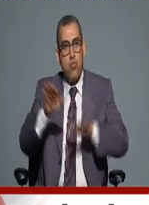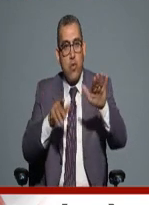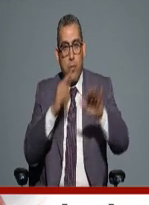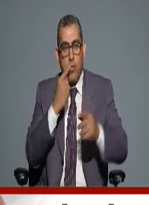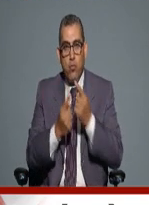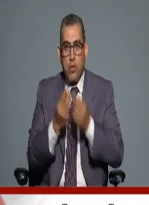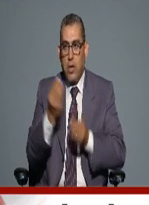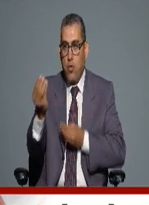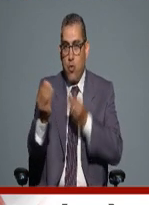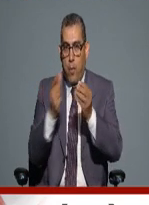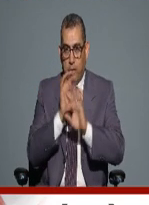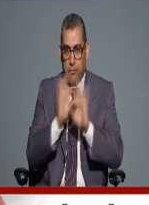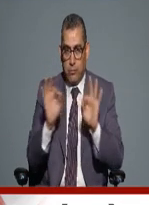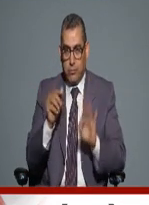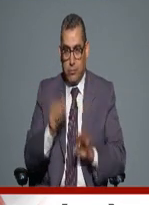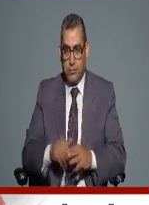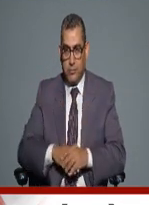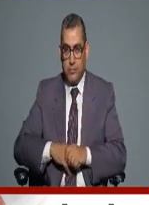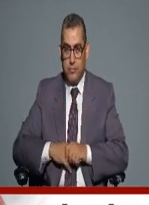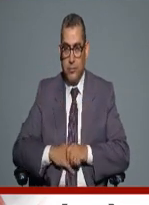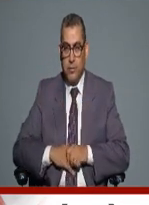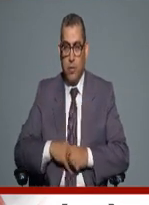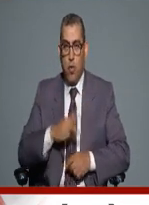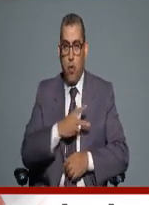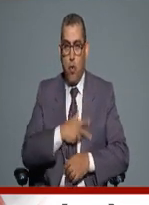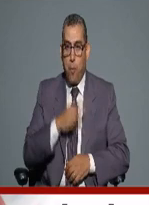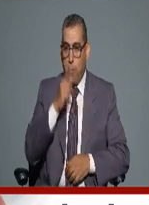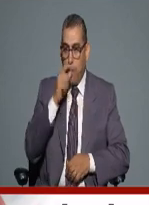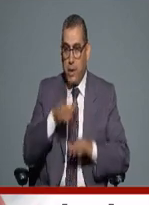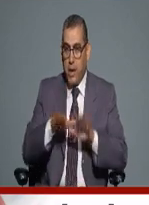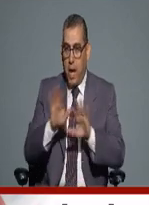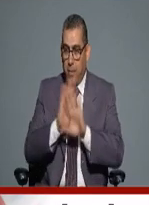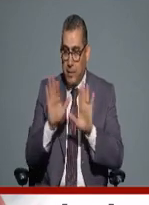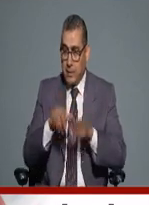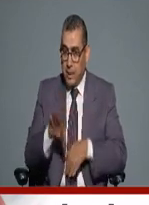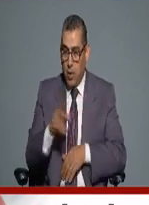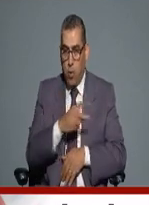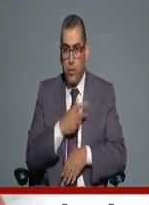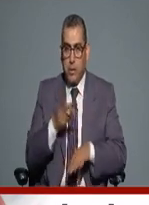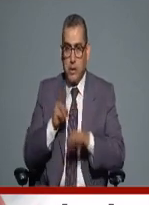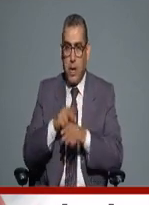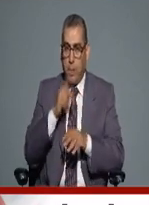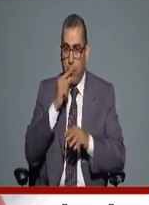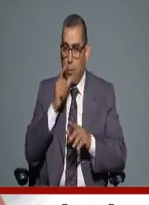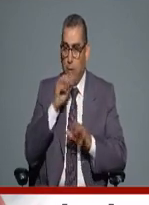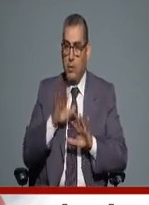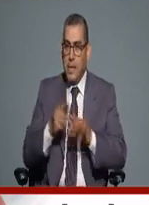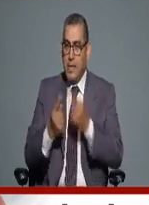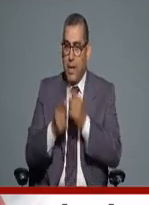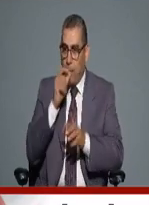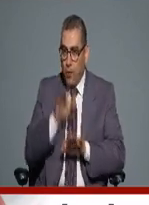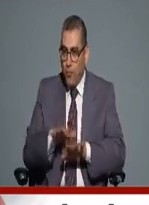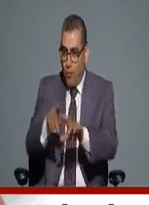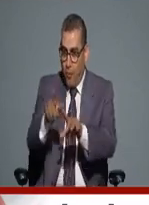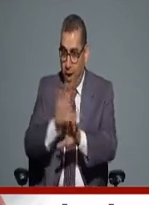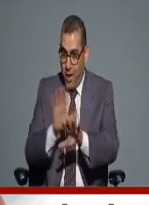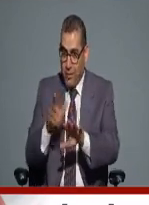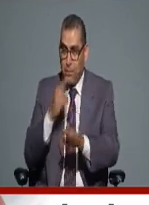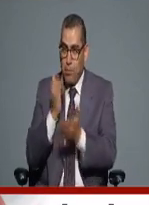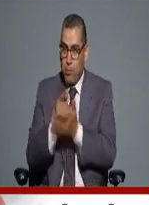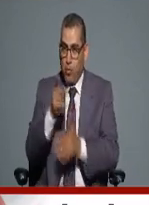للمزارع. الدولة ما سابتش المية عند هذا الحد، خلاص المفروض المية استلمها المزارع، بقت